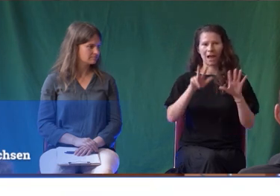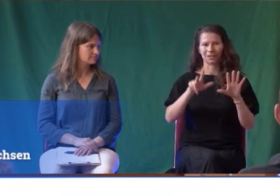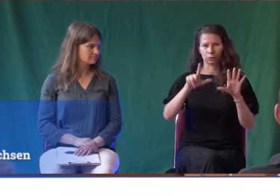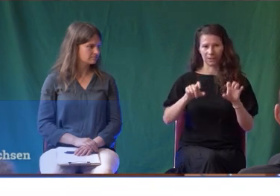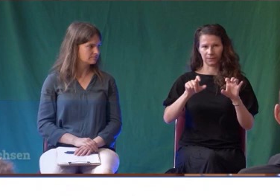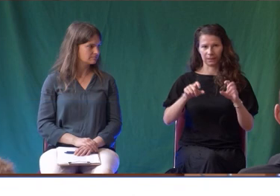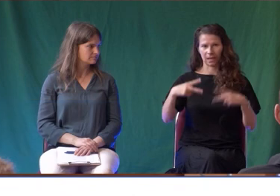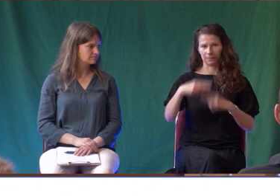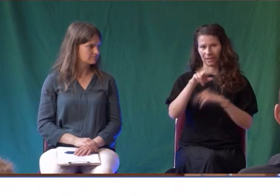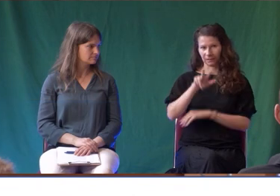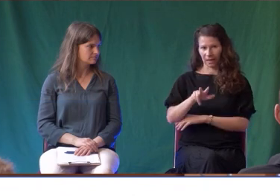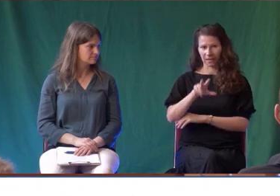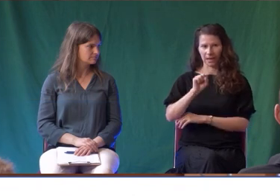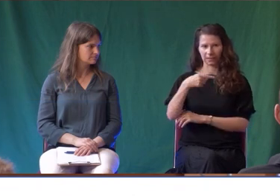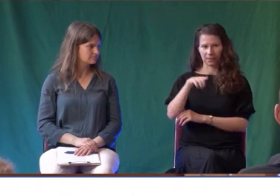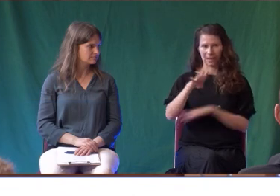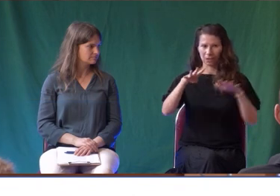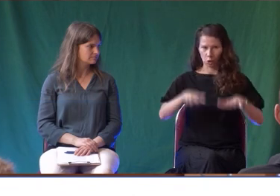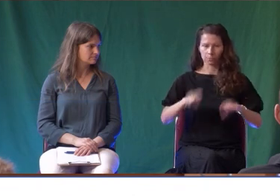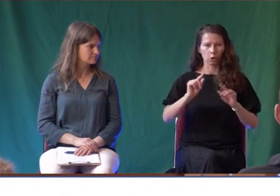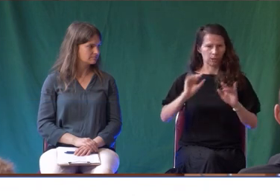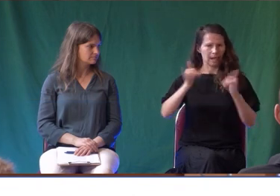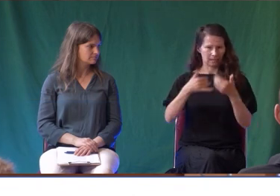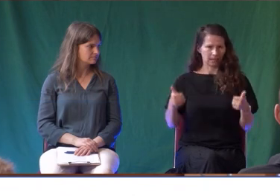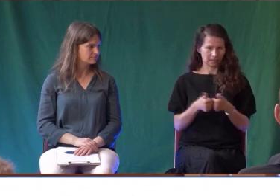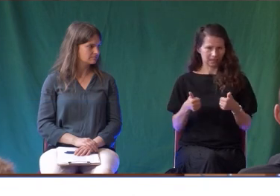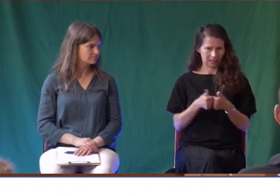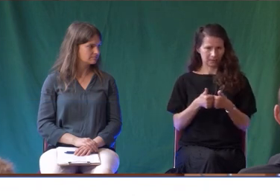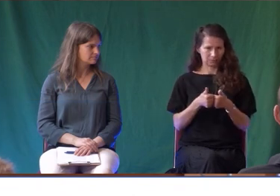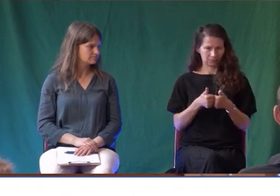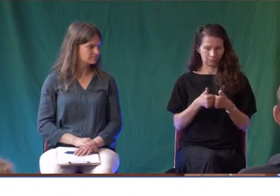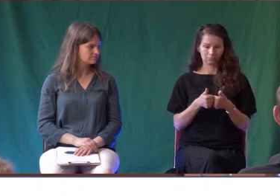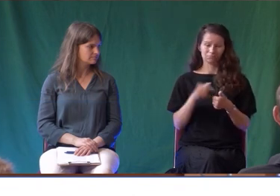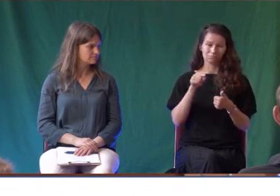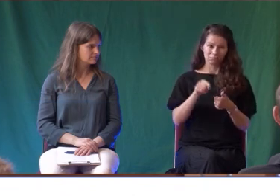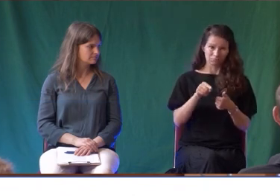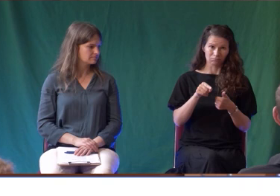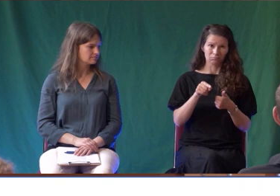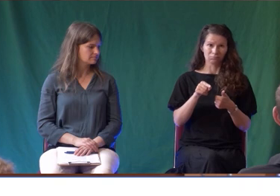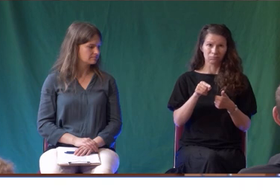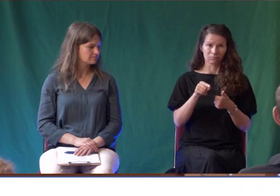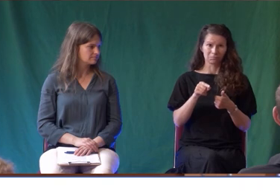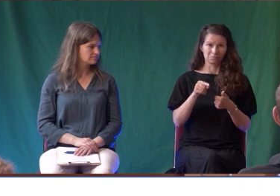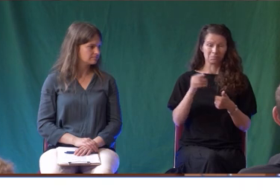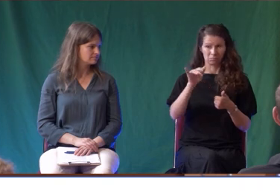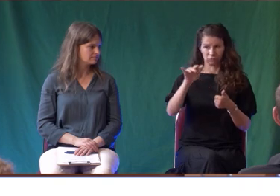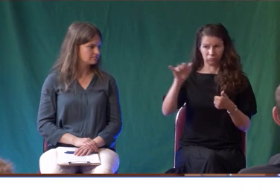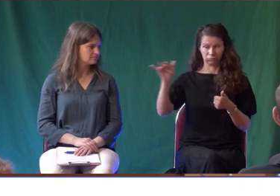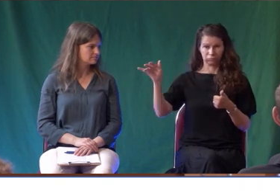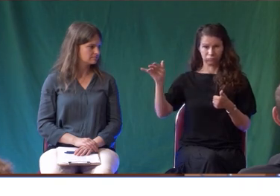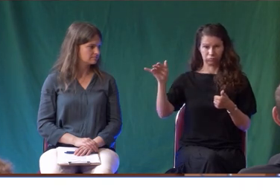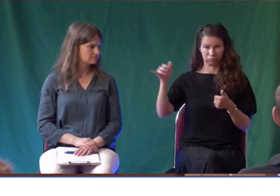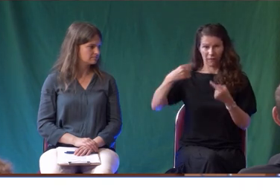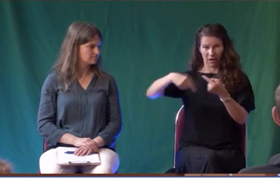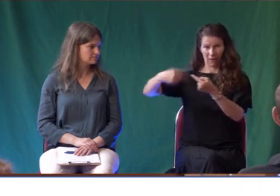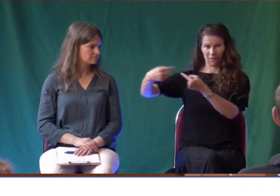Absatz 3 SGB 9 also die Eltern Assistenz offenbar in so manchen Werkzeugkästen fehlen bleibt